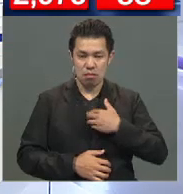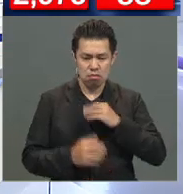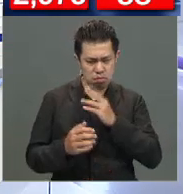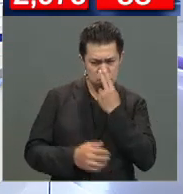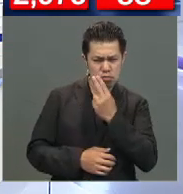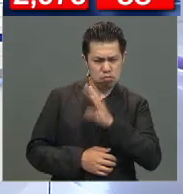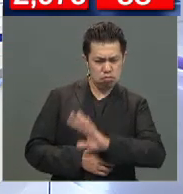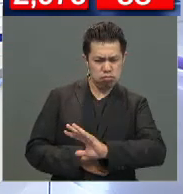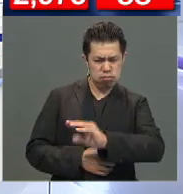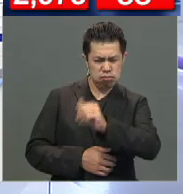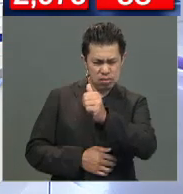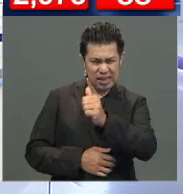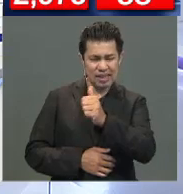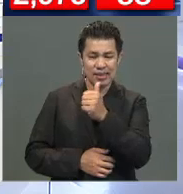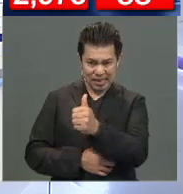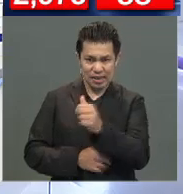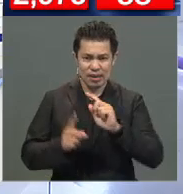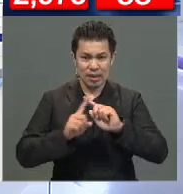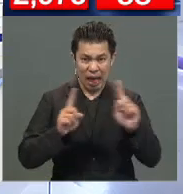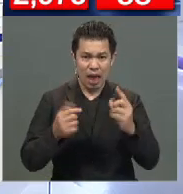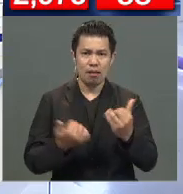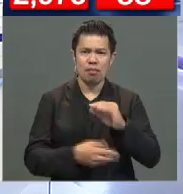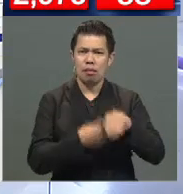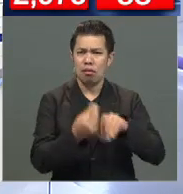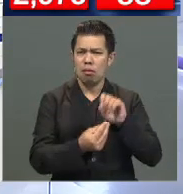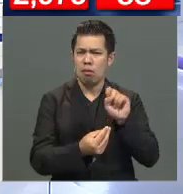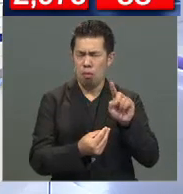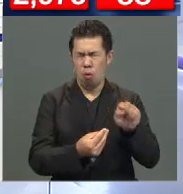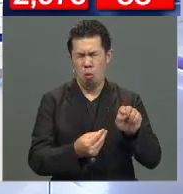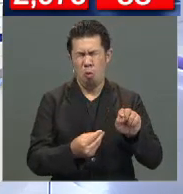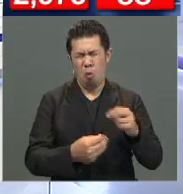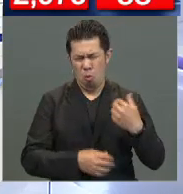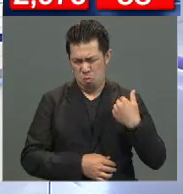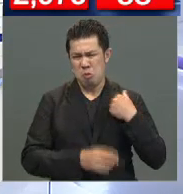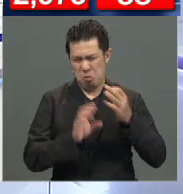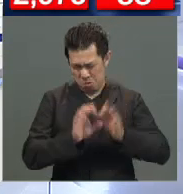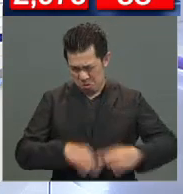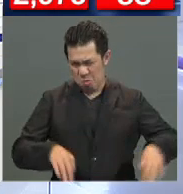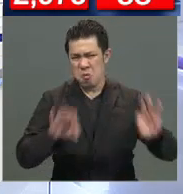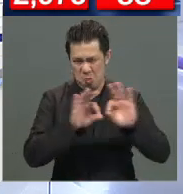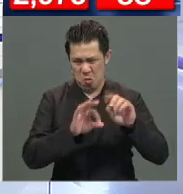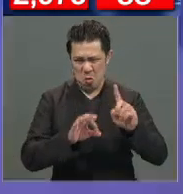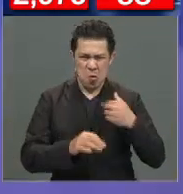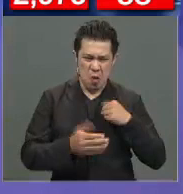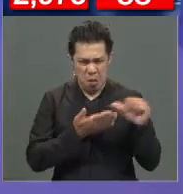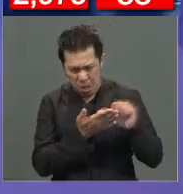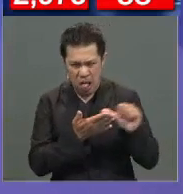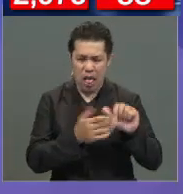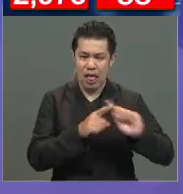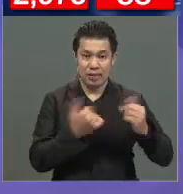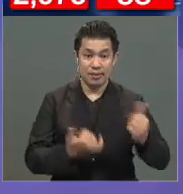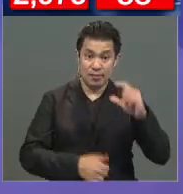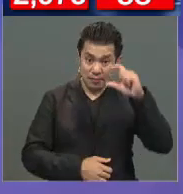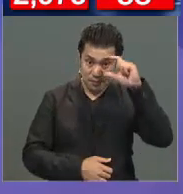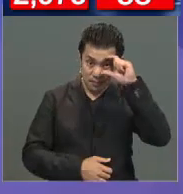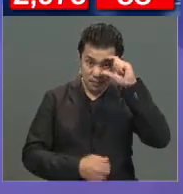ที่ดีขึ้นนะครับแต่ถ้าพูดถึงสถานการณ์ทางด้านเศรษฐกิจยังมีความท้าทายอยู่นะครับโดยเฉพาะวันนี้นะครับทางด้านของนายสมคิดจ